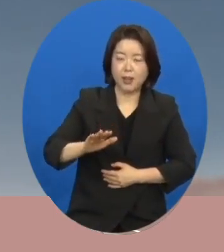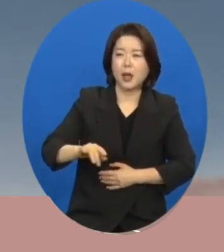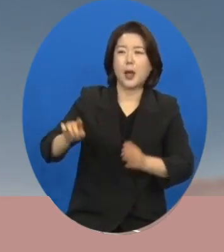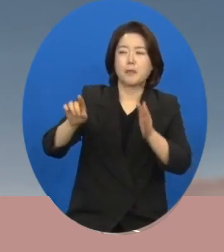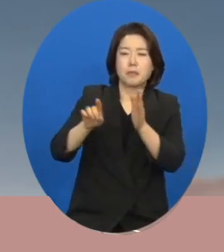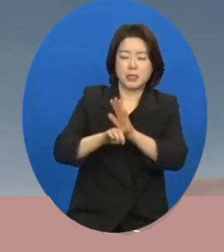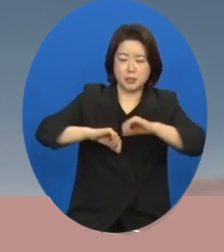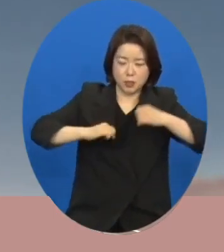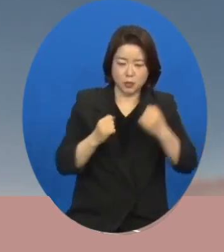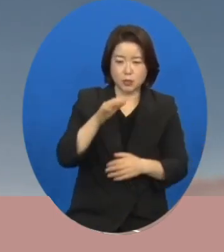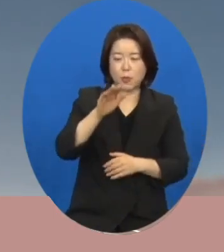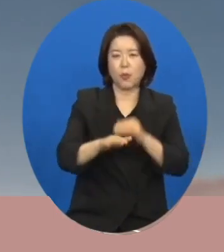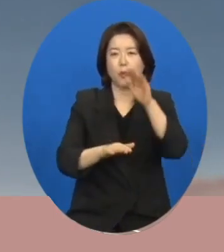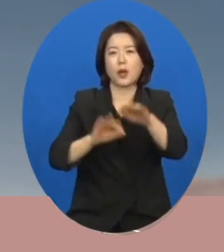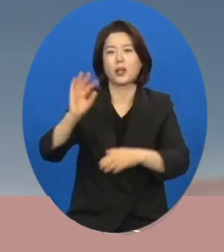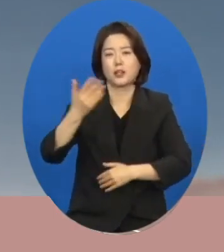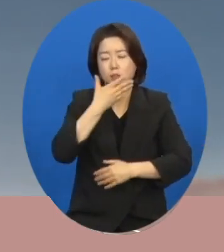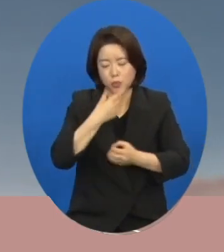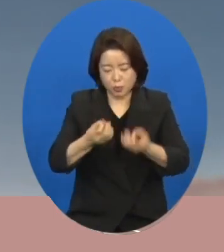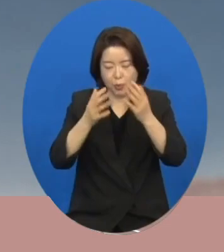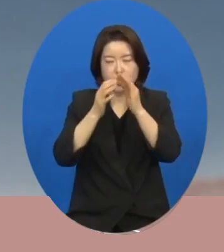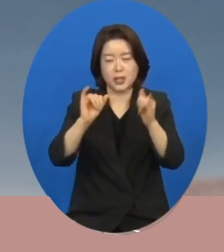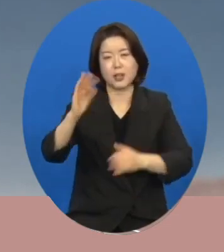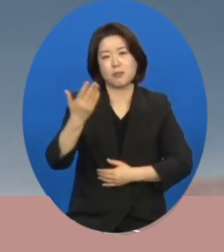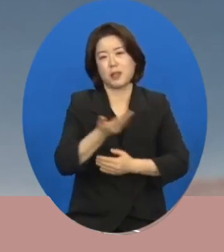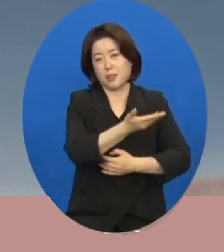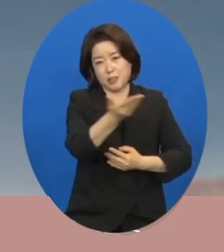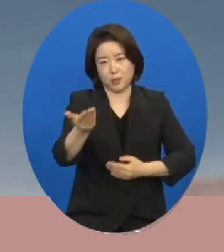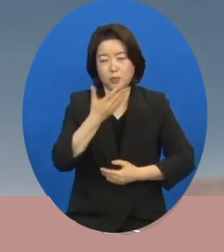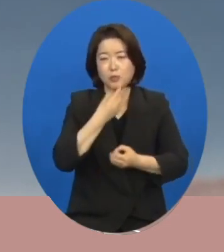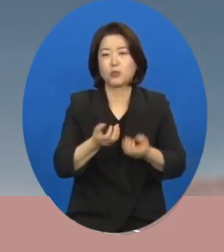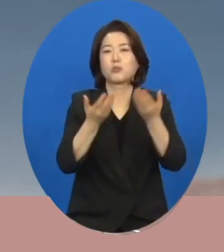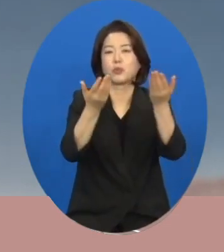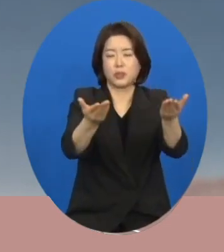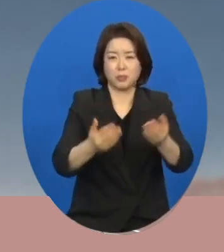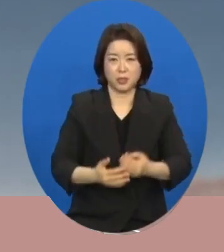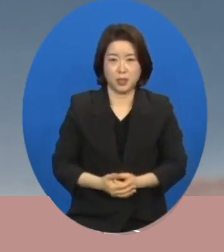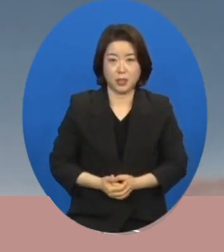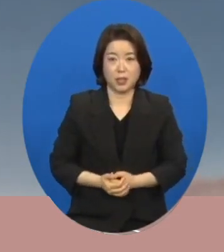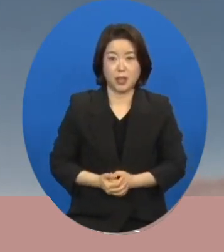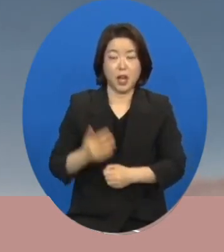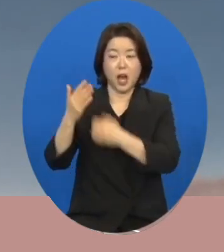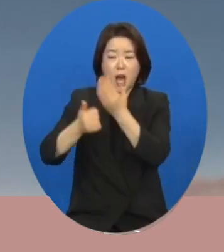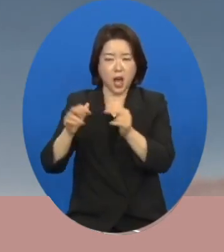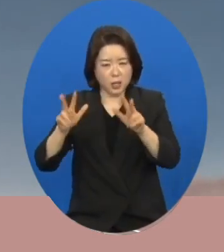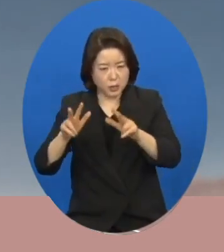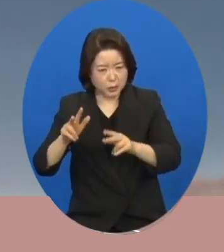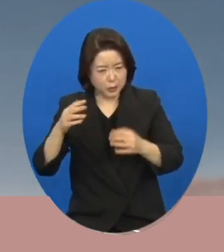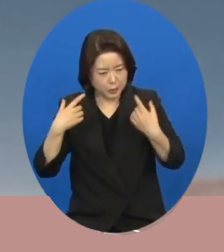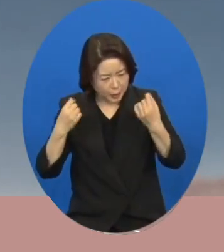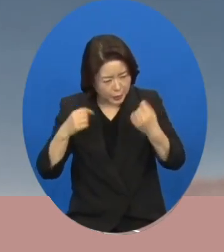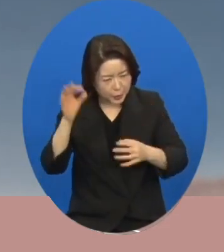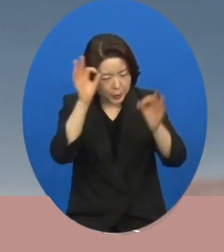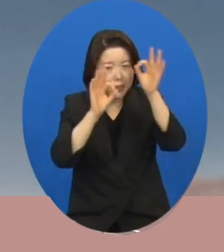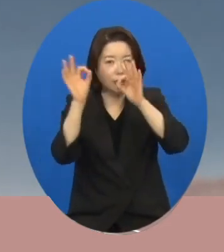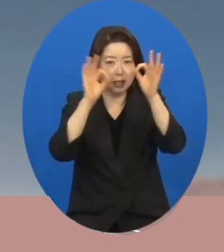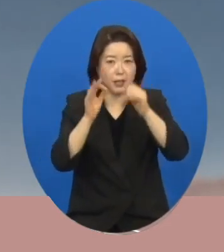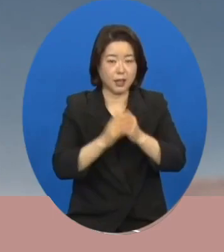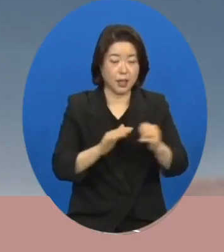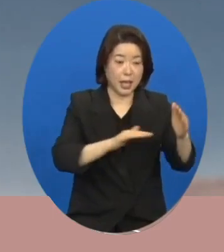축복의 사람들이 되시기를 축복합니다 정말 그 사람들의 주님은 지금도 찾으신다는 거예요 가정의 제사장들을